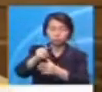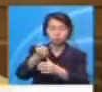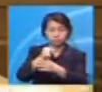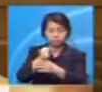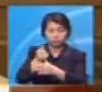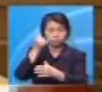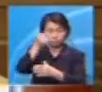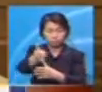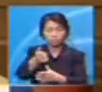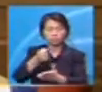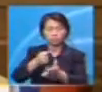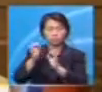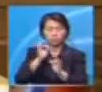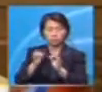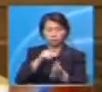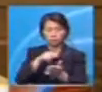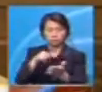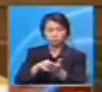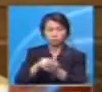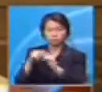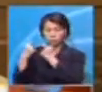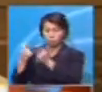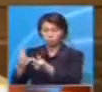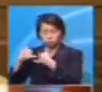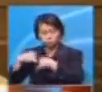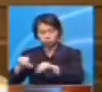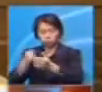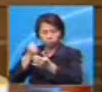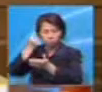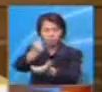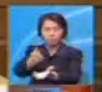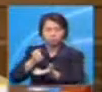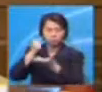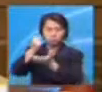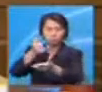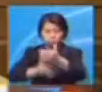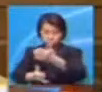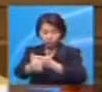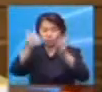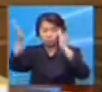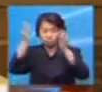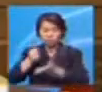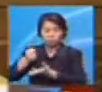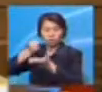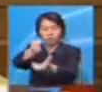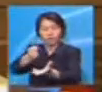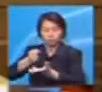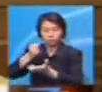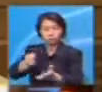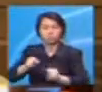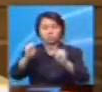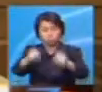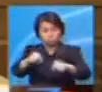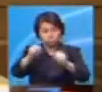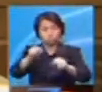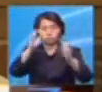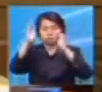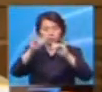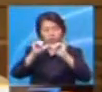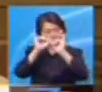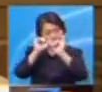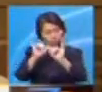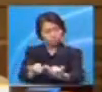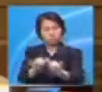jika trend ini ataupun pola ini berterusan sehingga Harir tahun tidak mustahil untuk Ringgit Malaysia